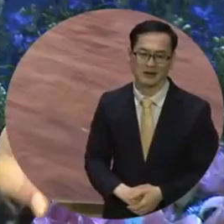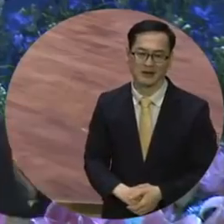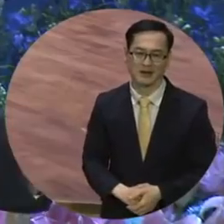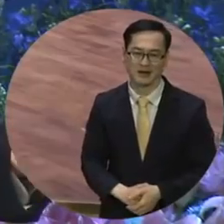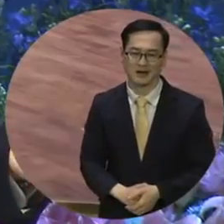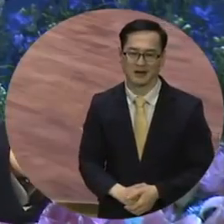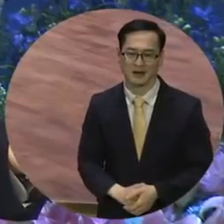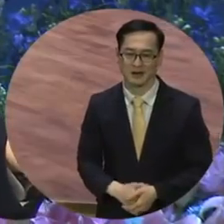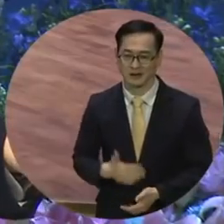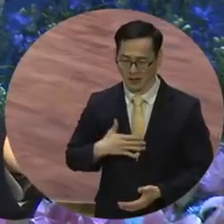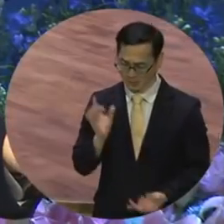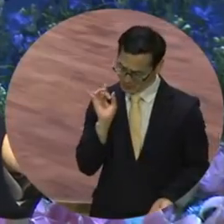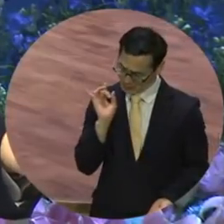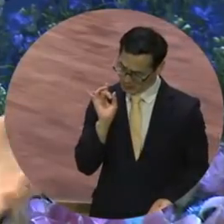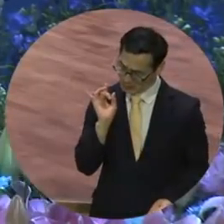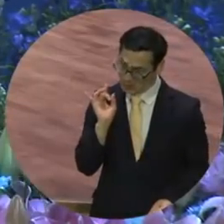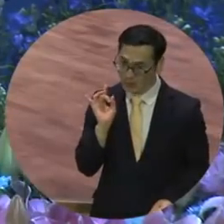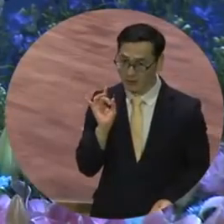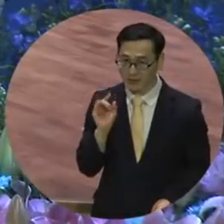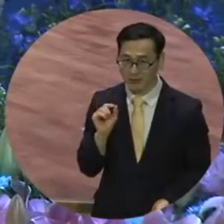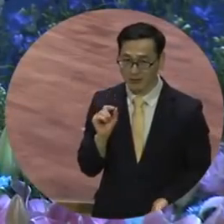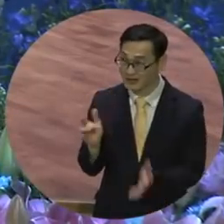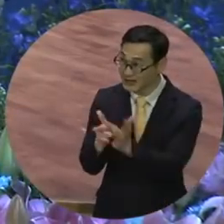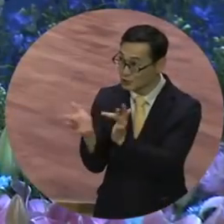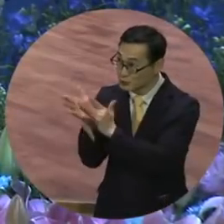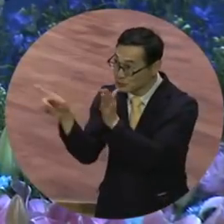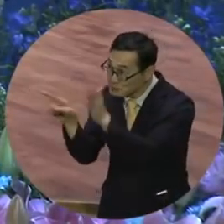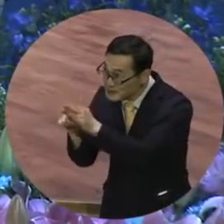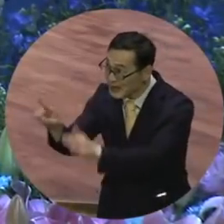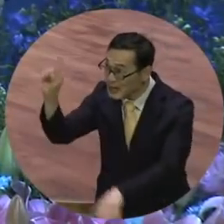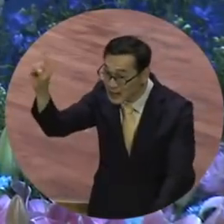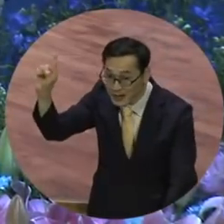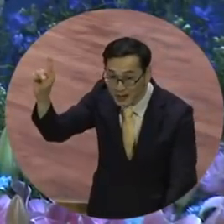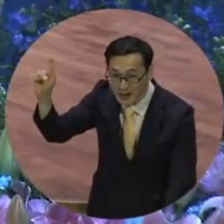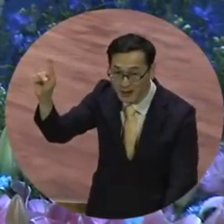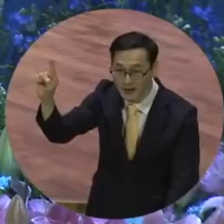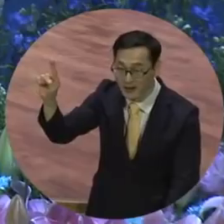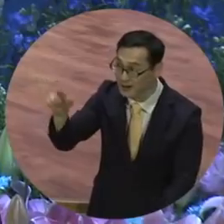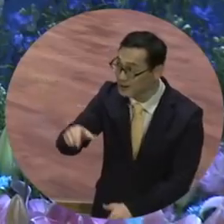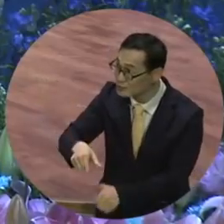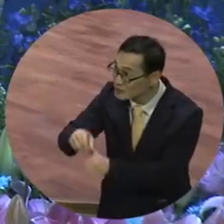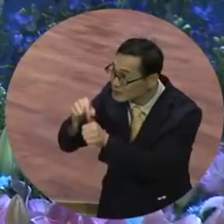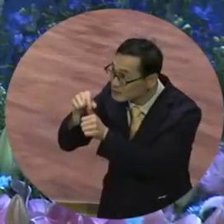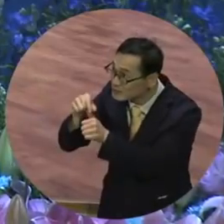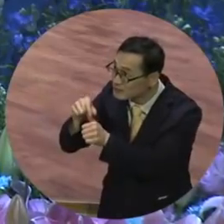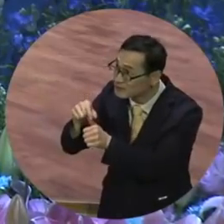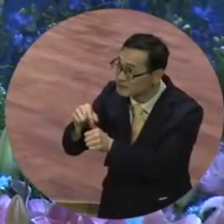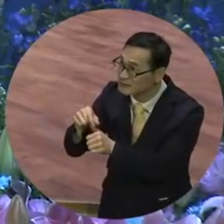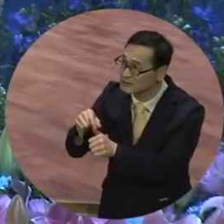내가 아무것도 하지 않았는데 에이, 믿는다. 그거 하나 가지고 구원을 받아.